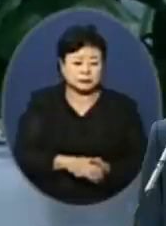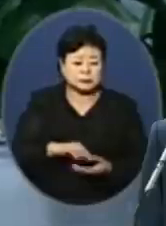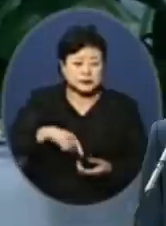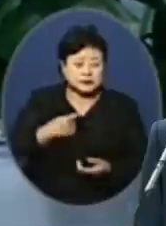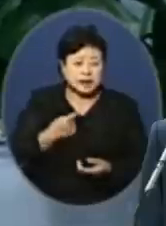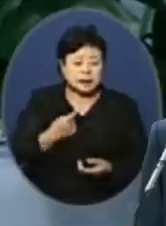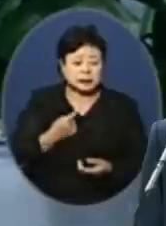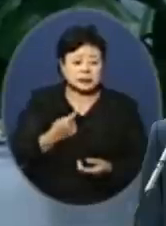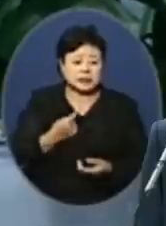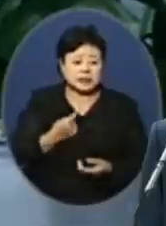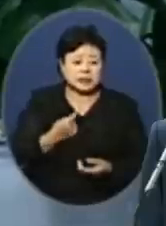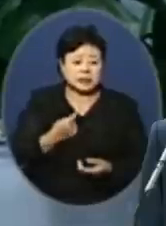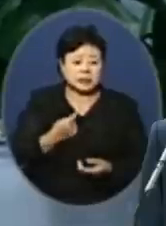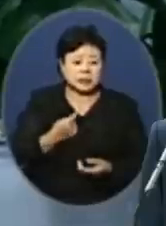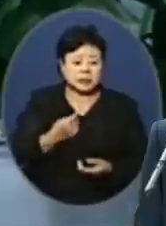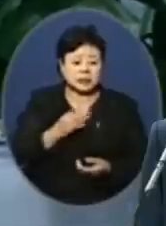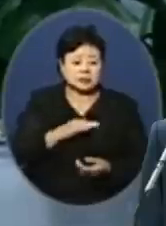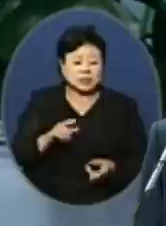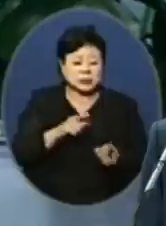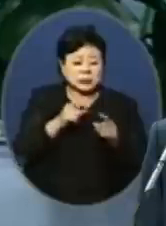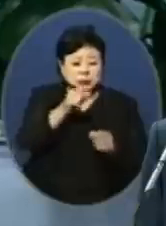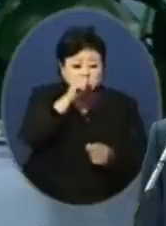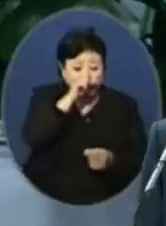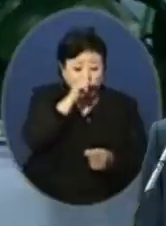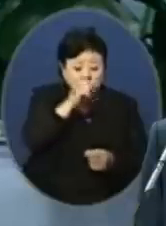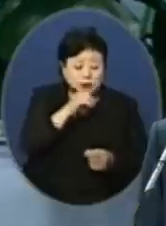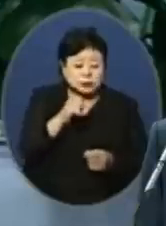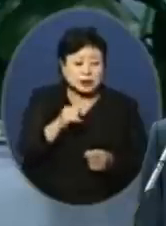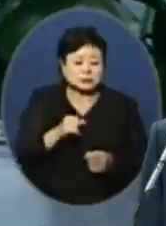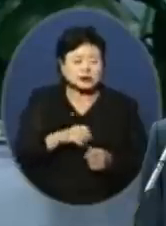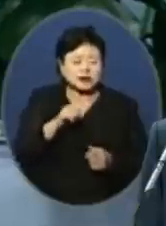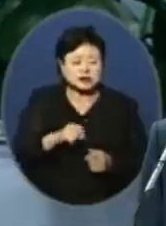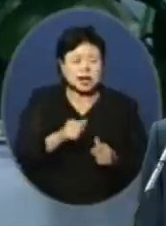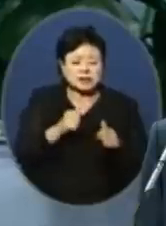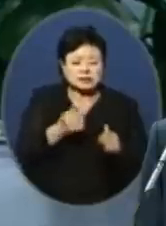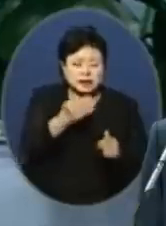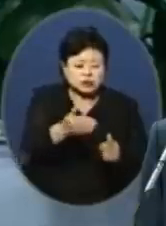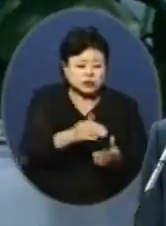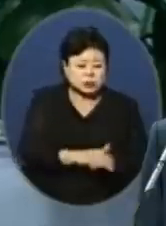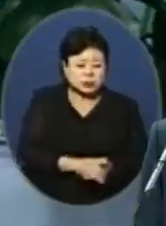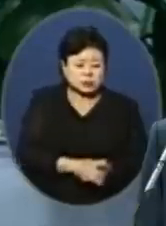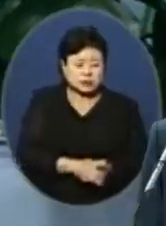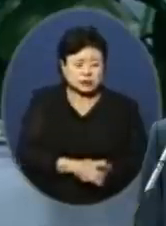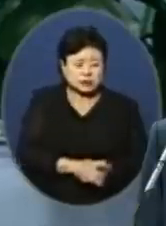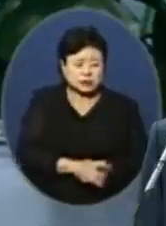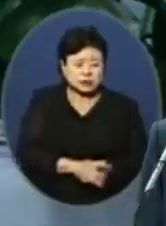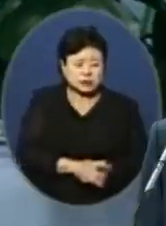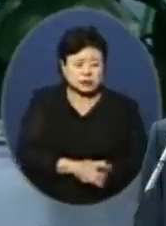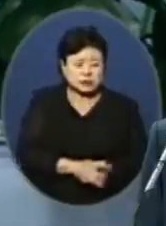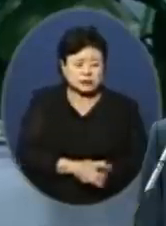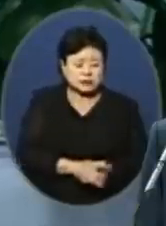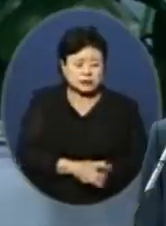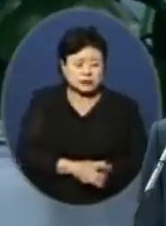자기가 잘 사는 것은 좋은데 이웃 사람을 정죄하고 심판하는 것 때문에